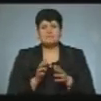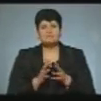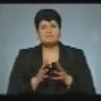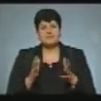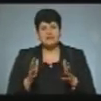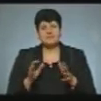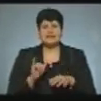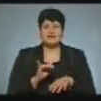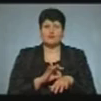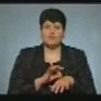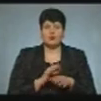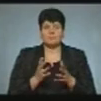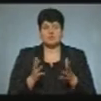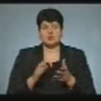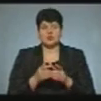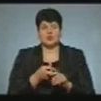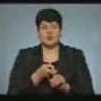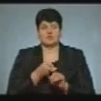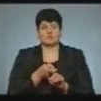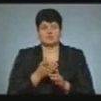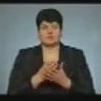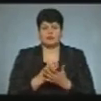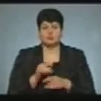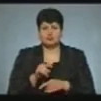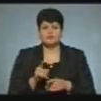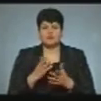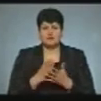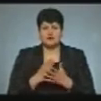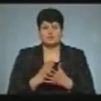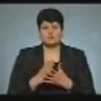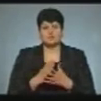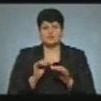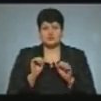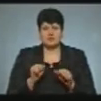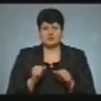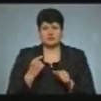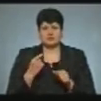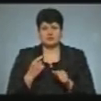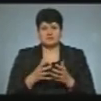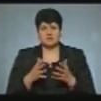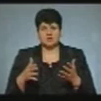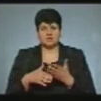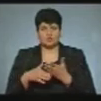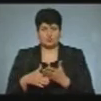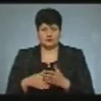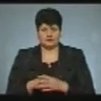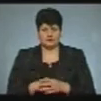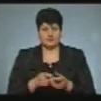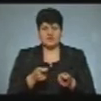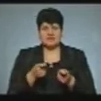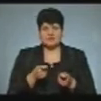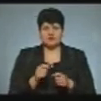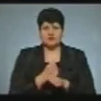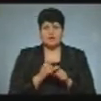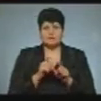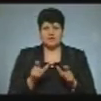і хворі більш контакту між собою знаходять, тому що вони мають одну можливість більш допомогти. Завідувач аптеки Ольга